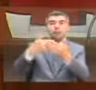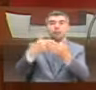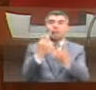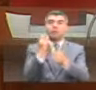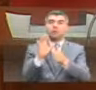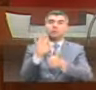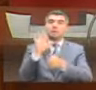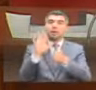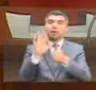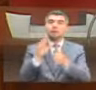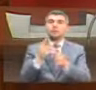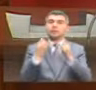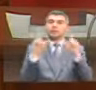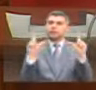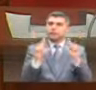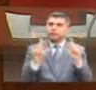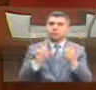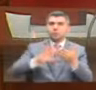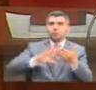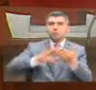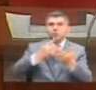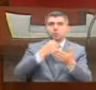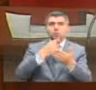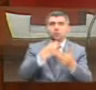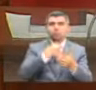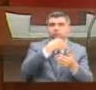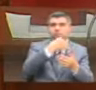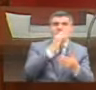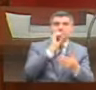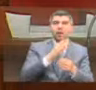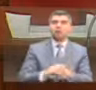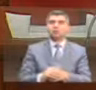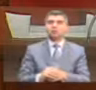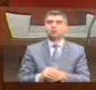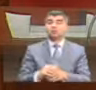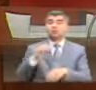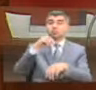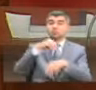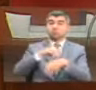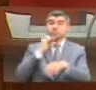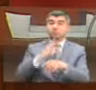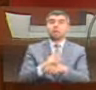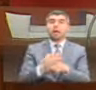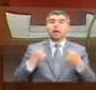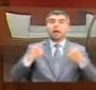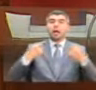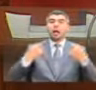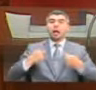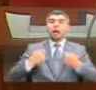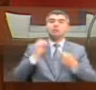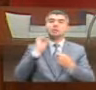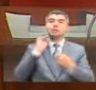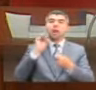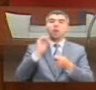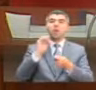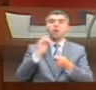وسائل اتصال السمع البصري العمومية خلال الحملات الانتخابية والاستشفائية، تقدم بالسيد دريس شقار المختار راشدي وباقي